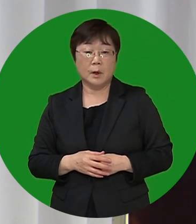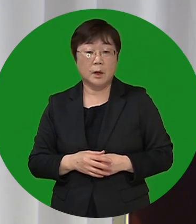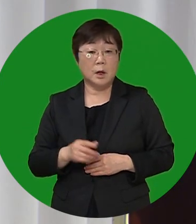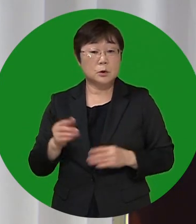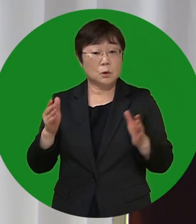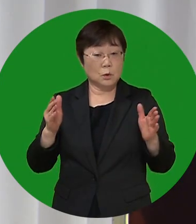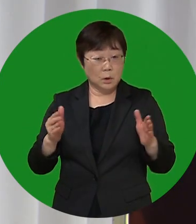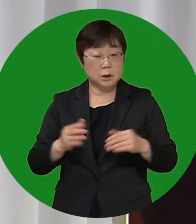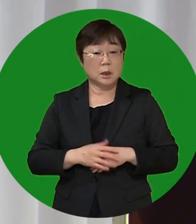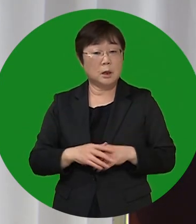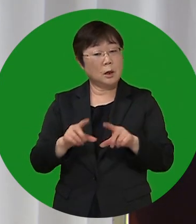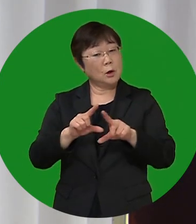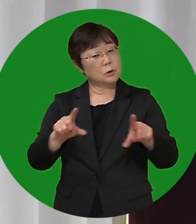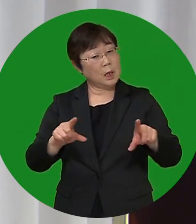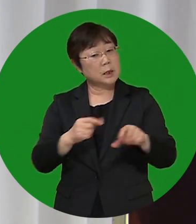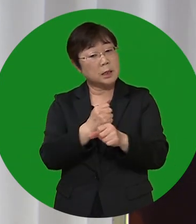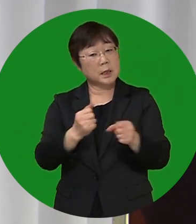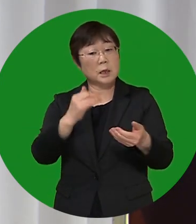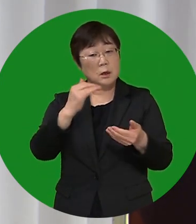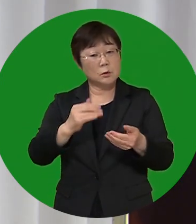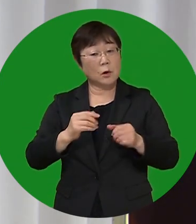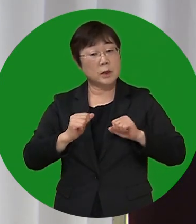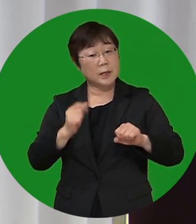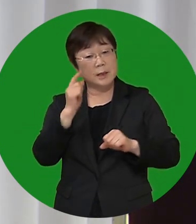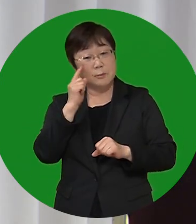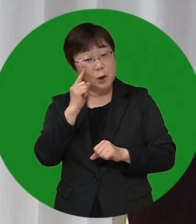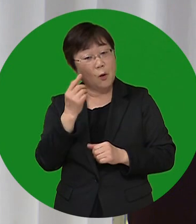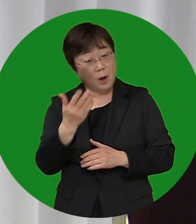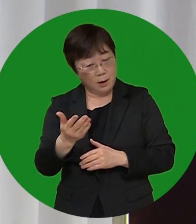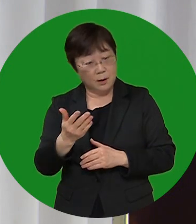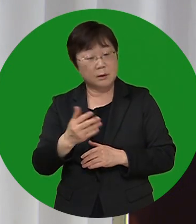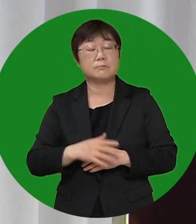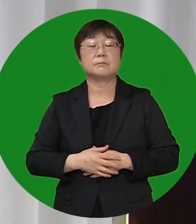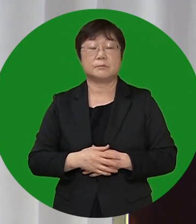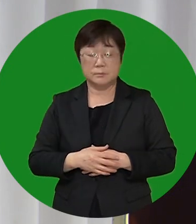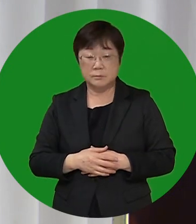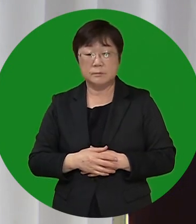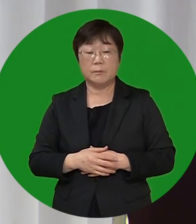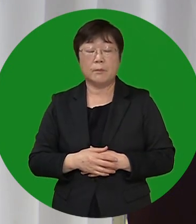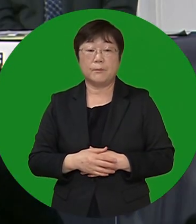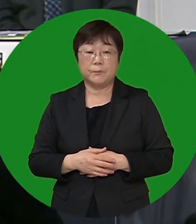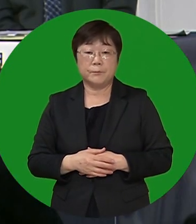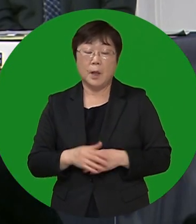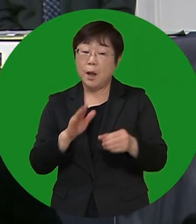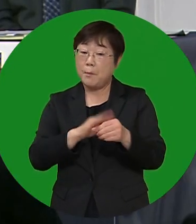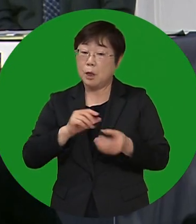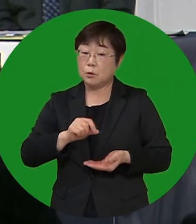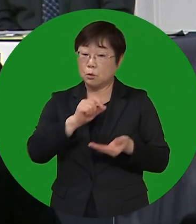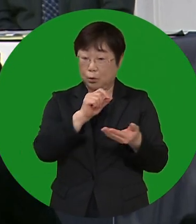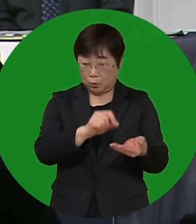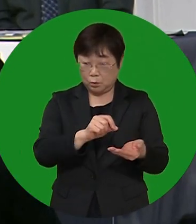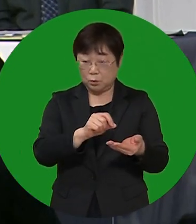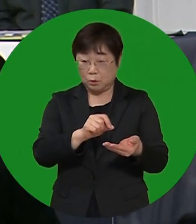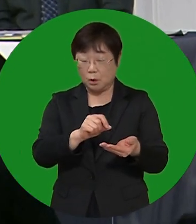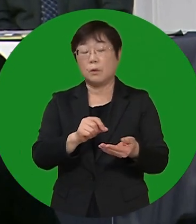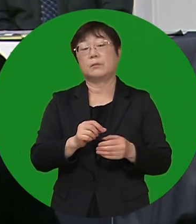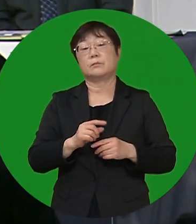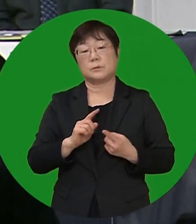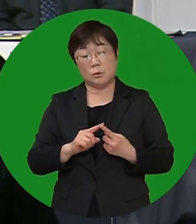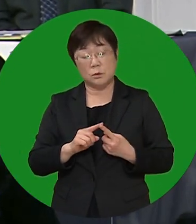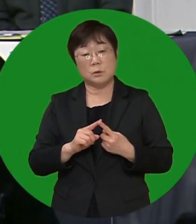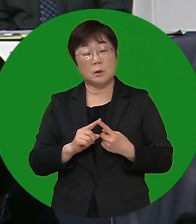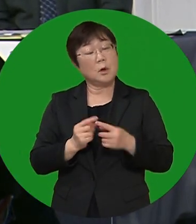備えたにまあ負担にやれないことをやってみようよということでテイクアウトおべんと